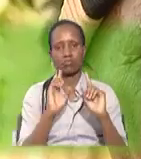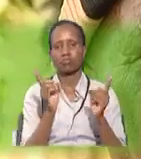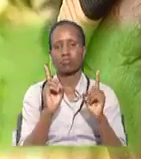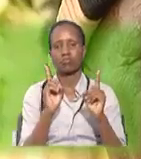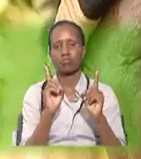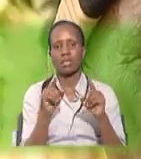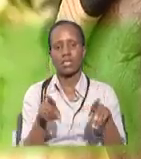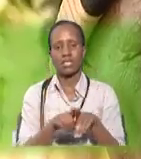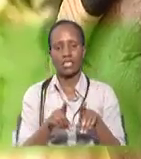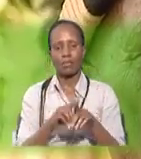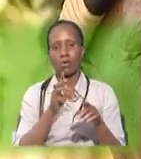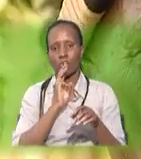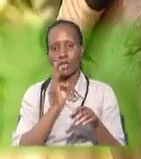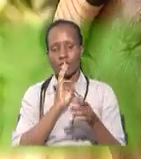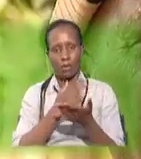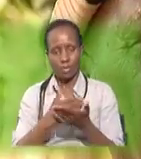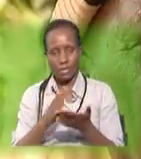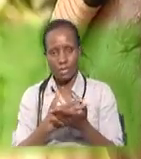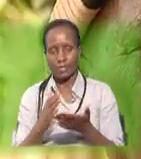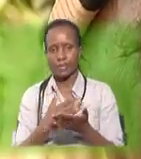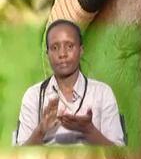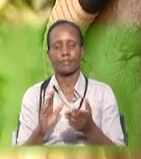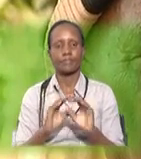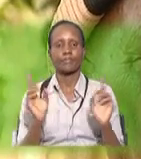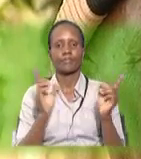mchanga na kuna kupotea kwa maji